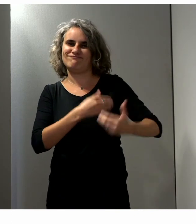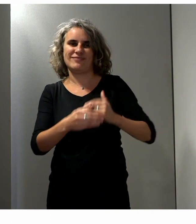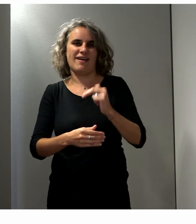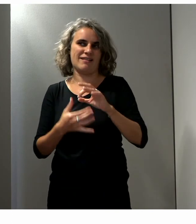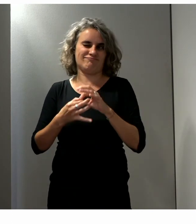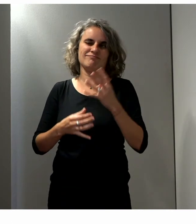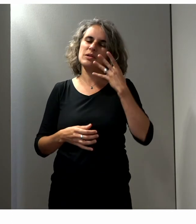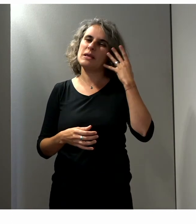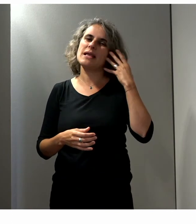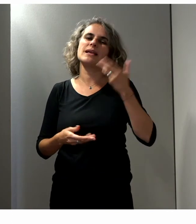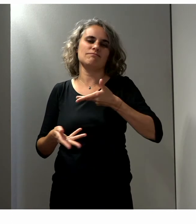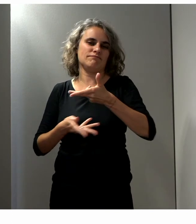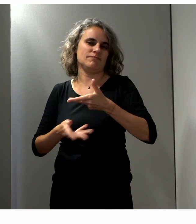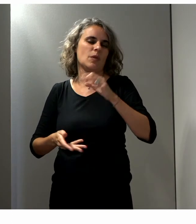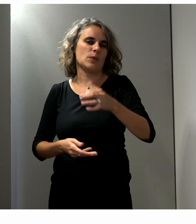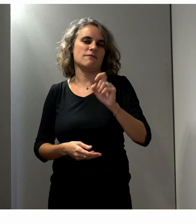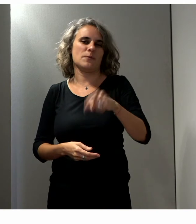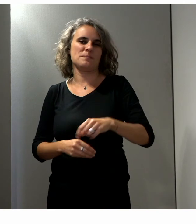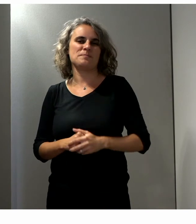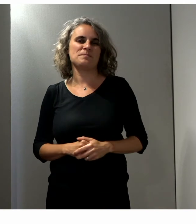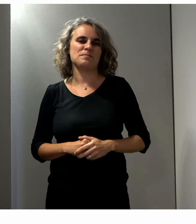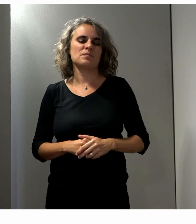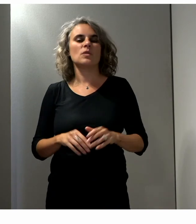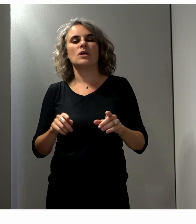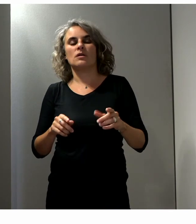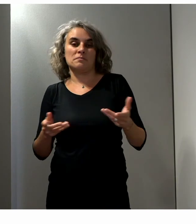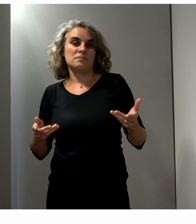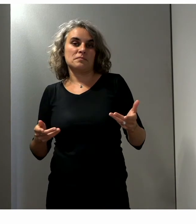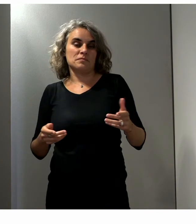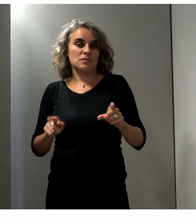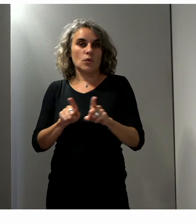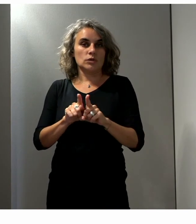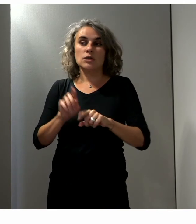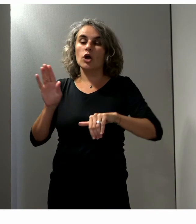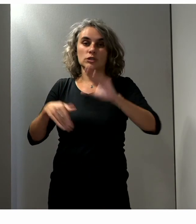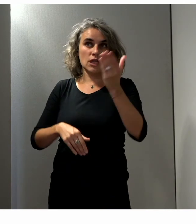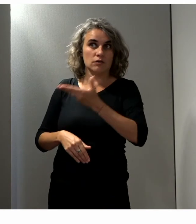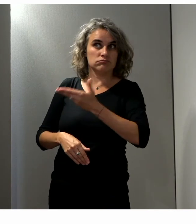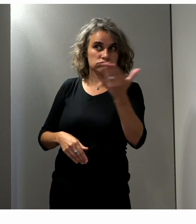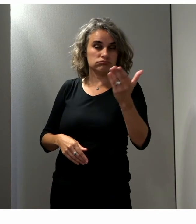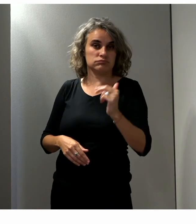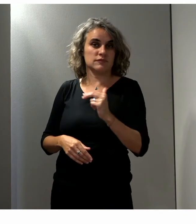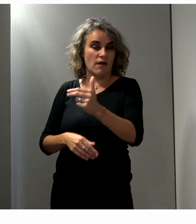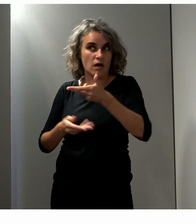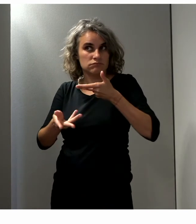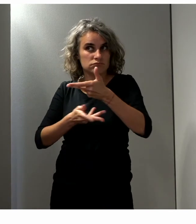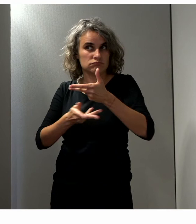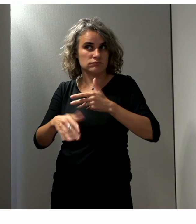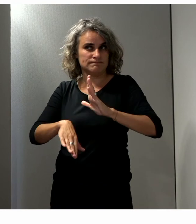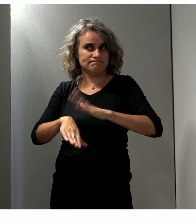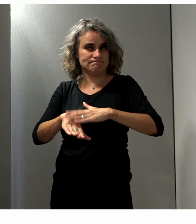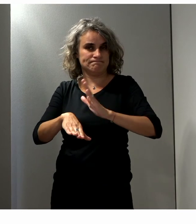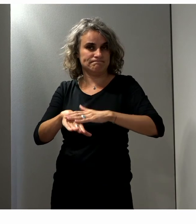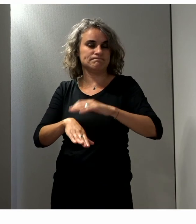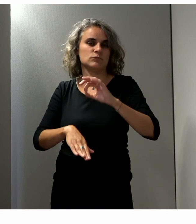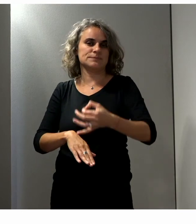avoir un dialogue sur ce sujet-là. On aura l'occasion bien évidemment d'échanger avec chacun des candidats pour être très, très vigilant sur